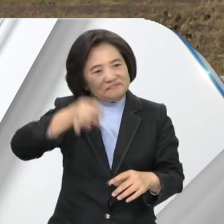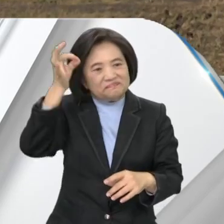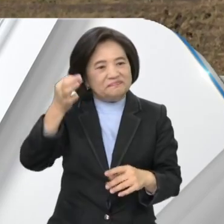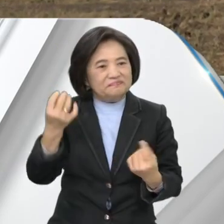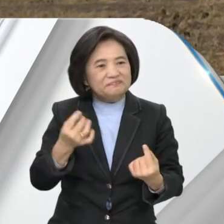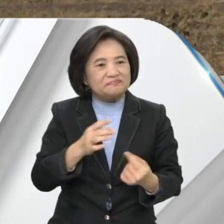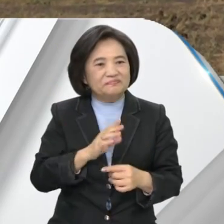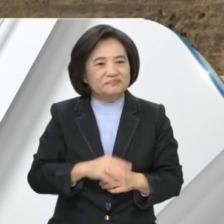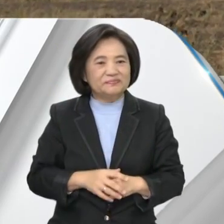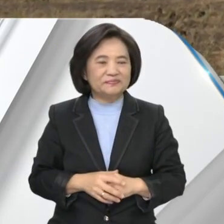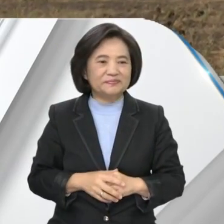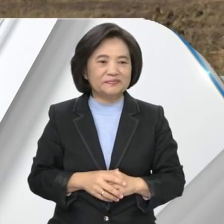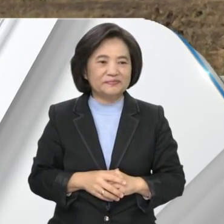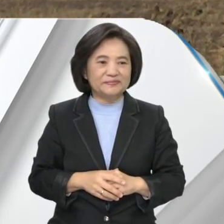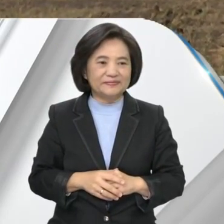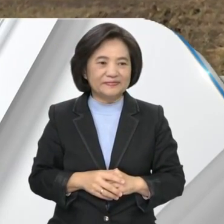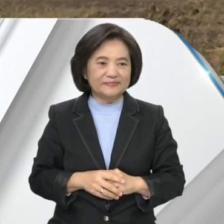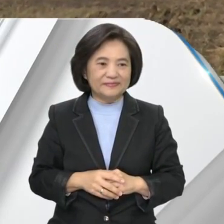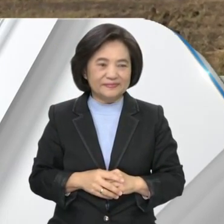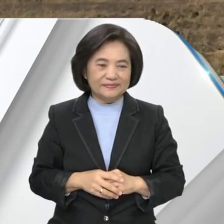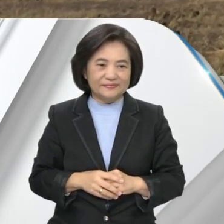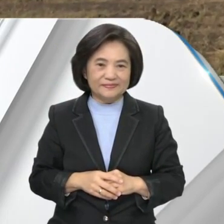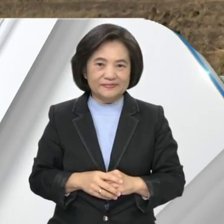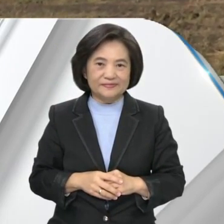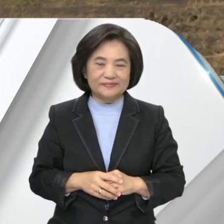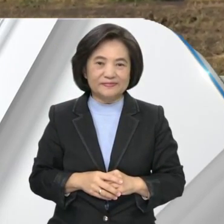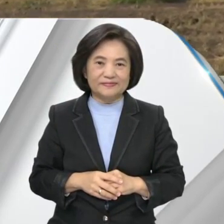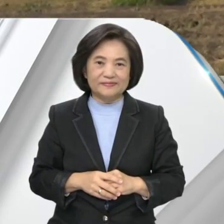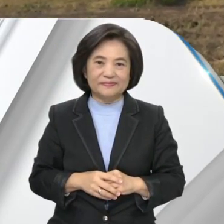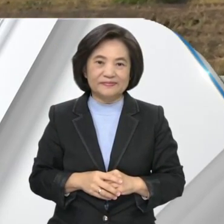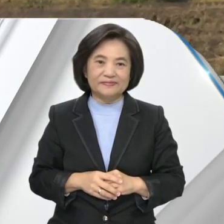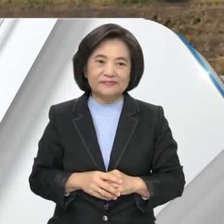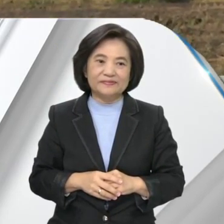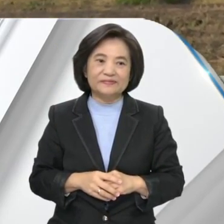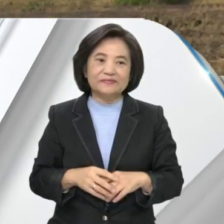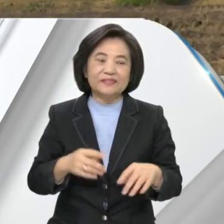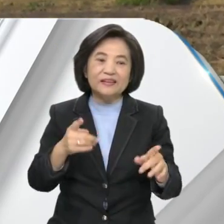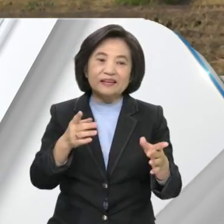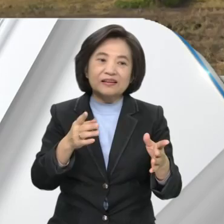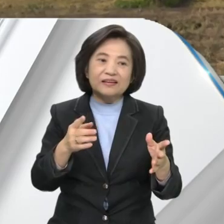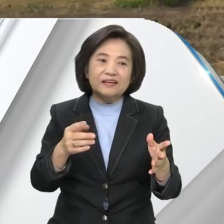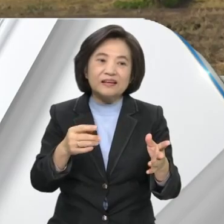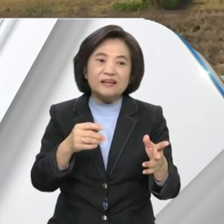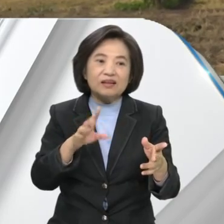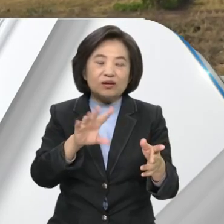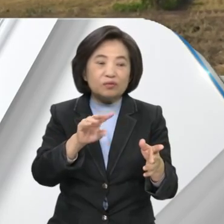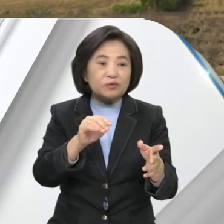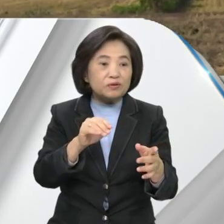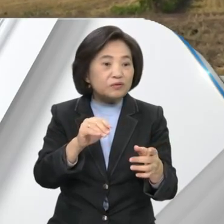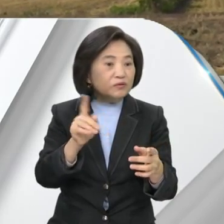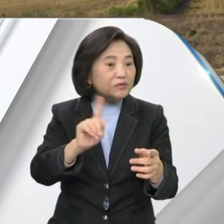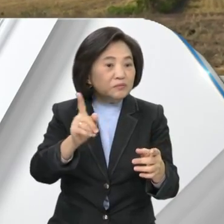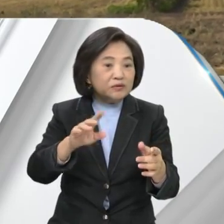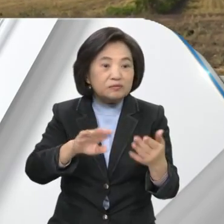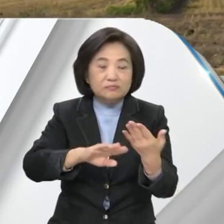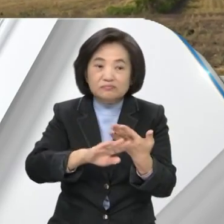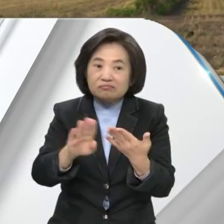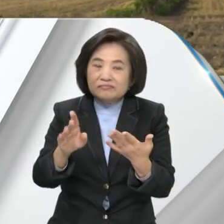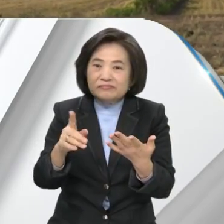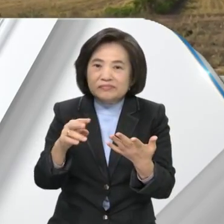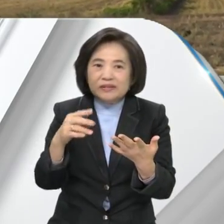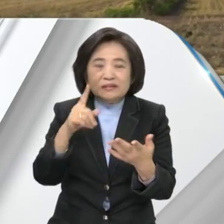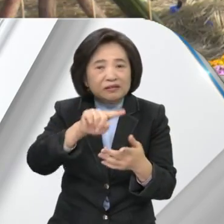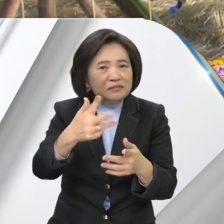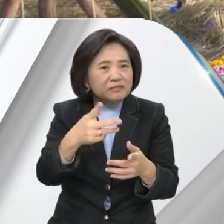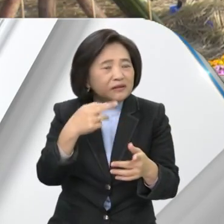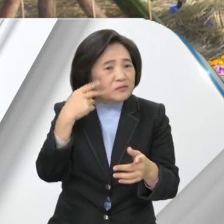是整个消费起来是蛮高的。 那他给你的东西没有物超所值吗？ 感觉还